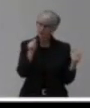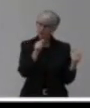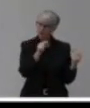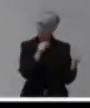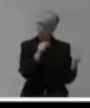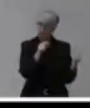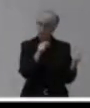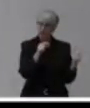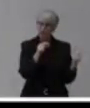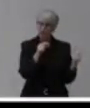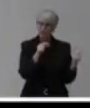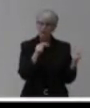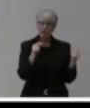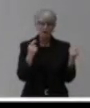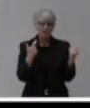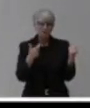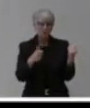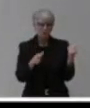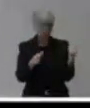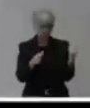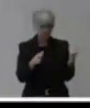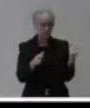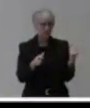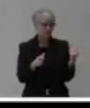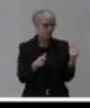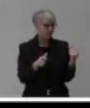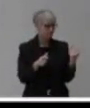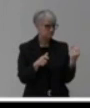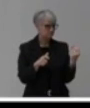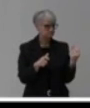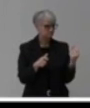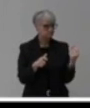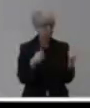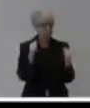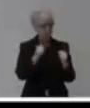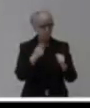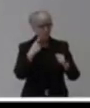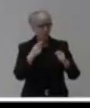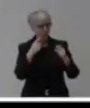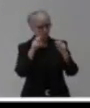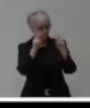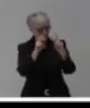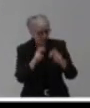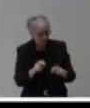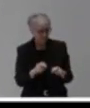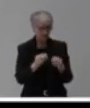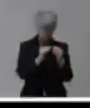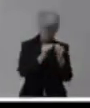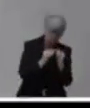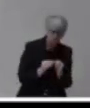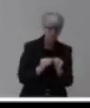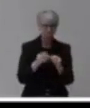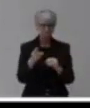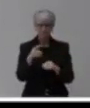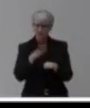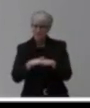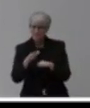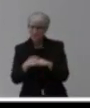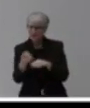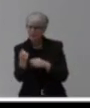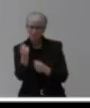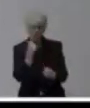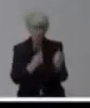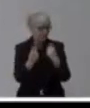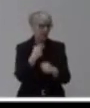di oggi è videoregistrato, per cui sarebbe interessante poi poter rivedere per poter vedere con i colleghi alcune esperienze che penso